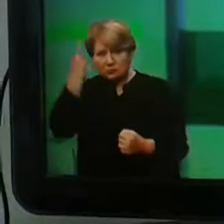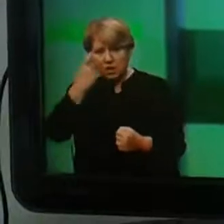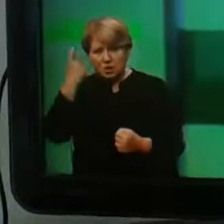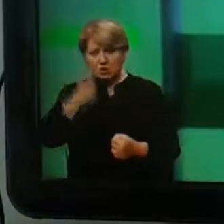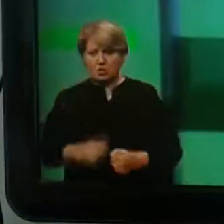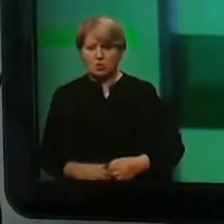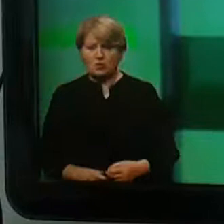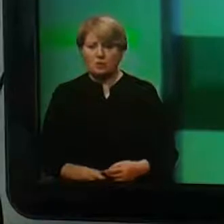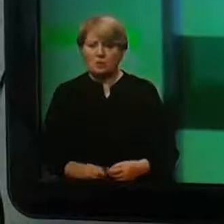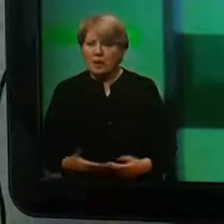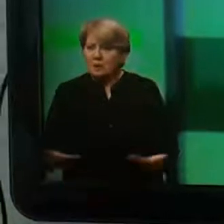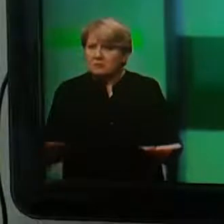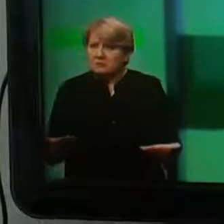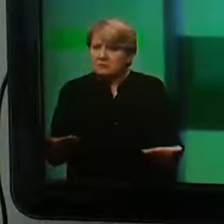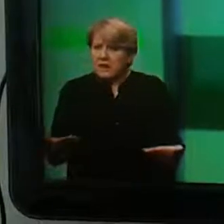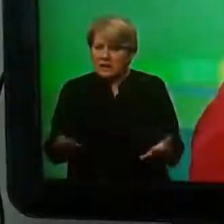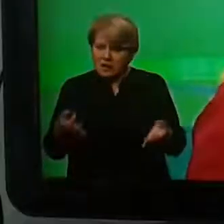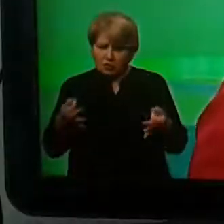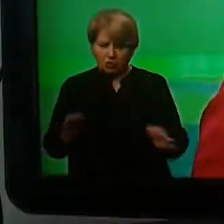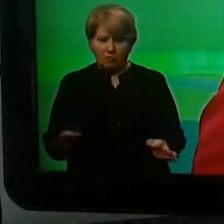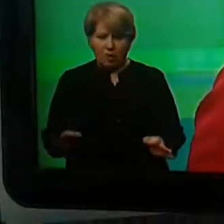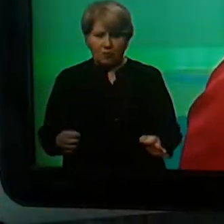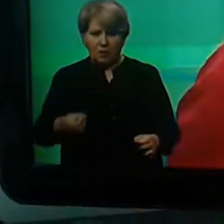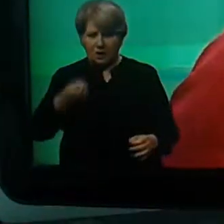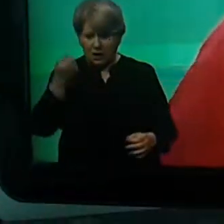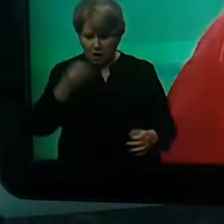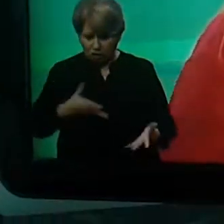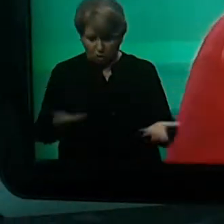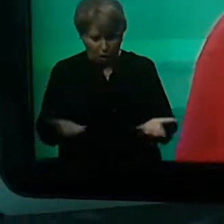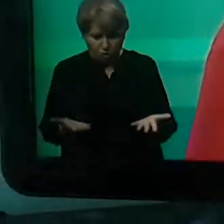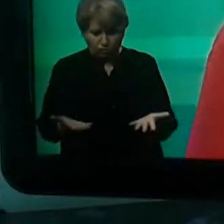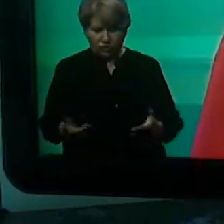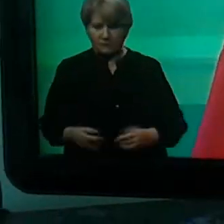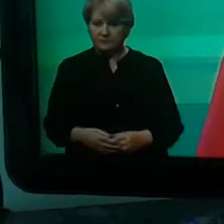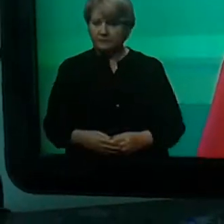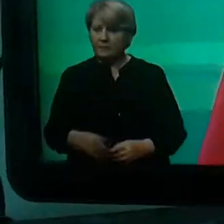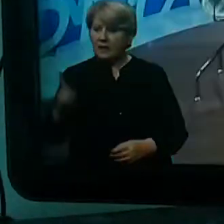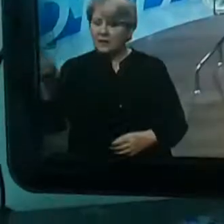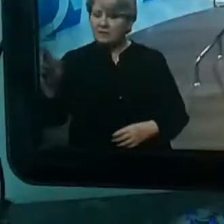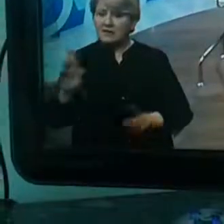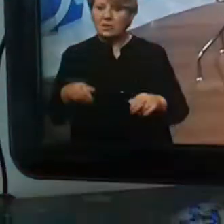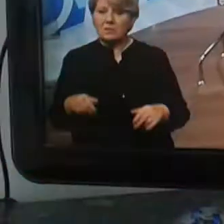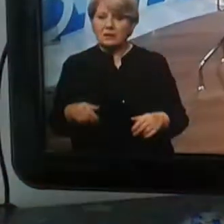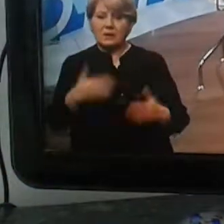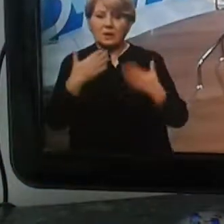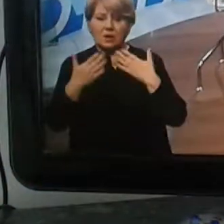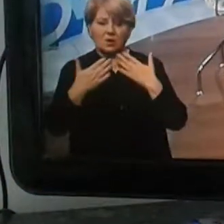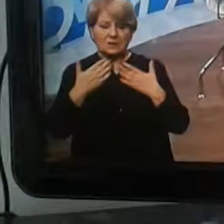stvara sumnju da li je tu nešto ispravno ili da to nešto nije ispravno. Mi smo već održali nekoliko sastanaka i udruga.